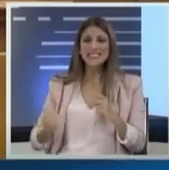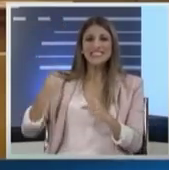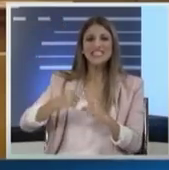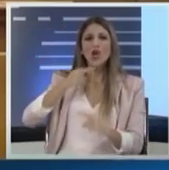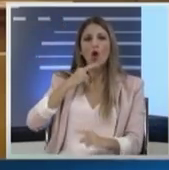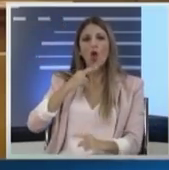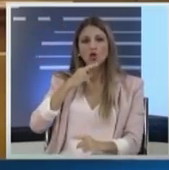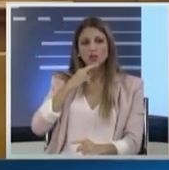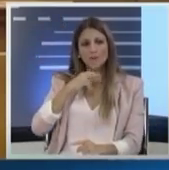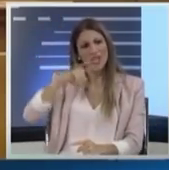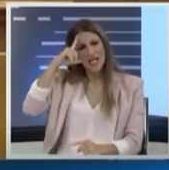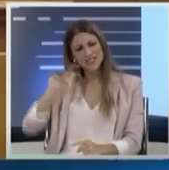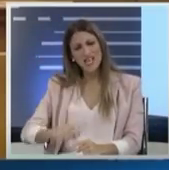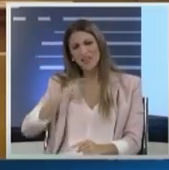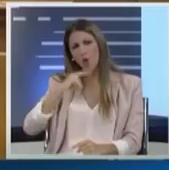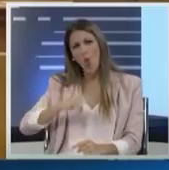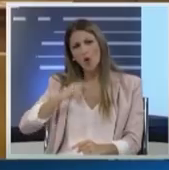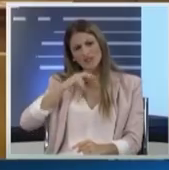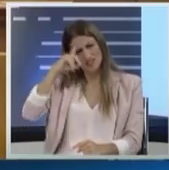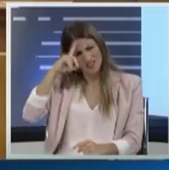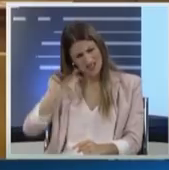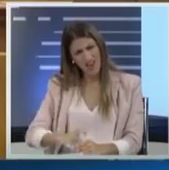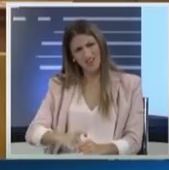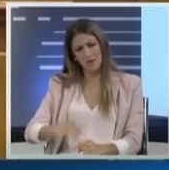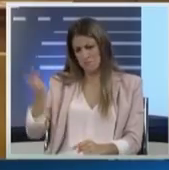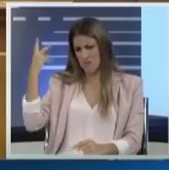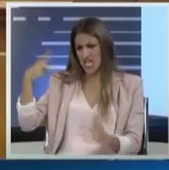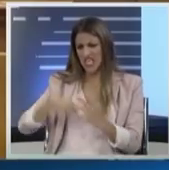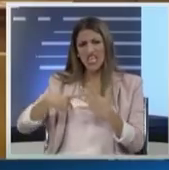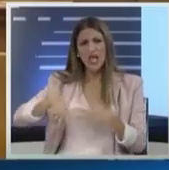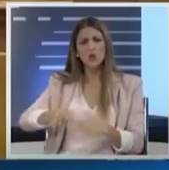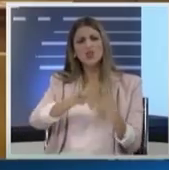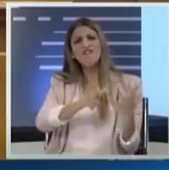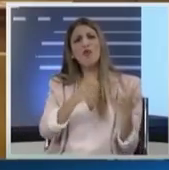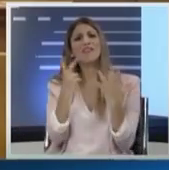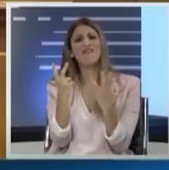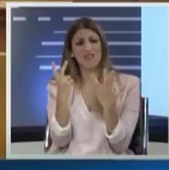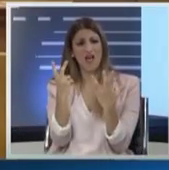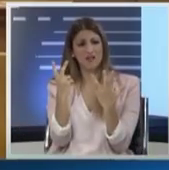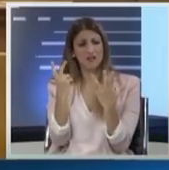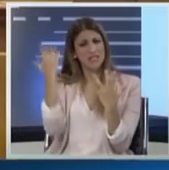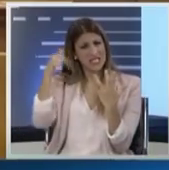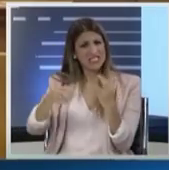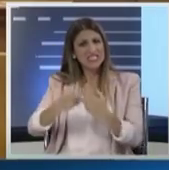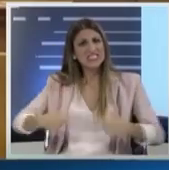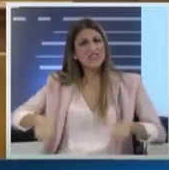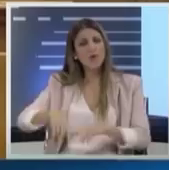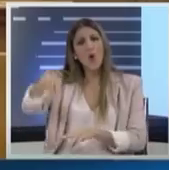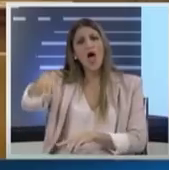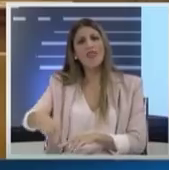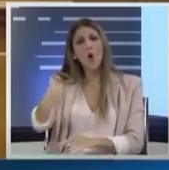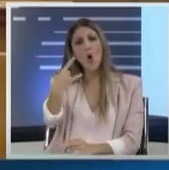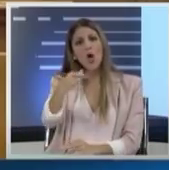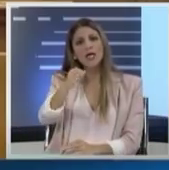Για τη γλώσσα ξέρετε πολύ καλά ότι από το 1977 δυστυχώς σε μια σύνοδο εδώ στην Ελλάδα, στο Ζάπιο, η χώρα